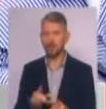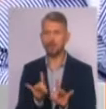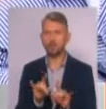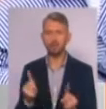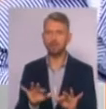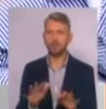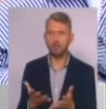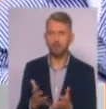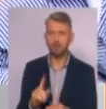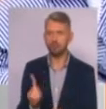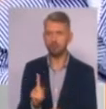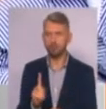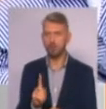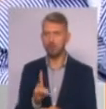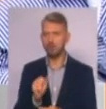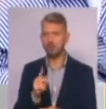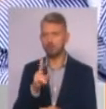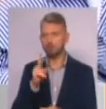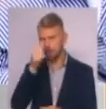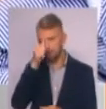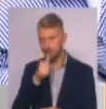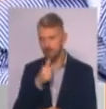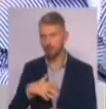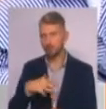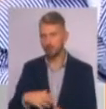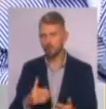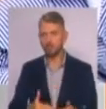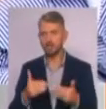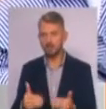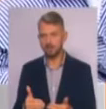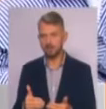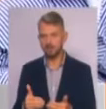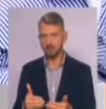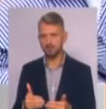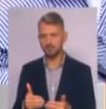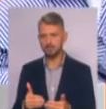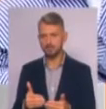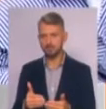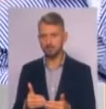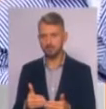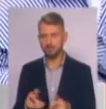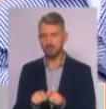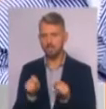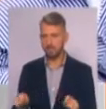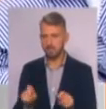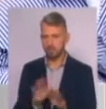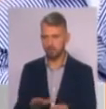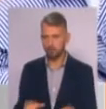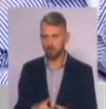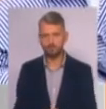таке сталося, що аж на півтора місяці довелося відкласти взагалі прихід нових малюків.